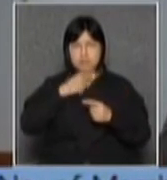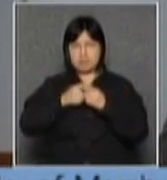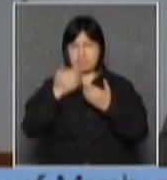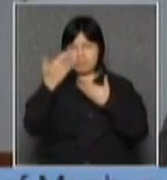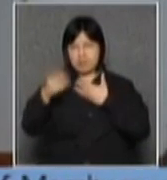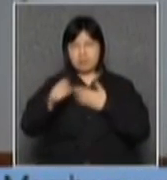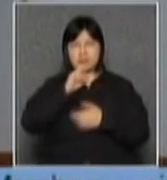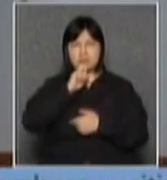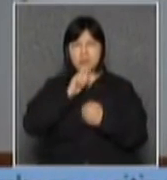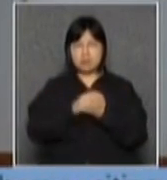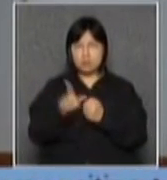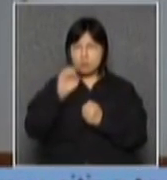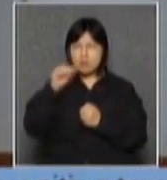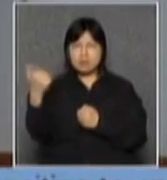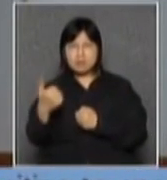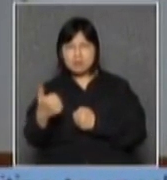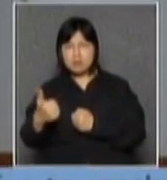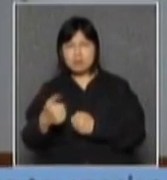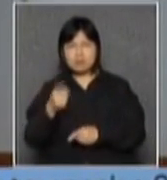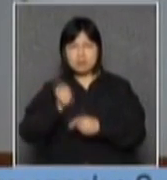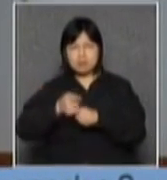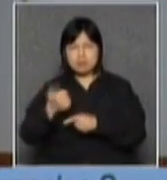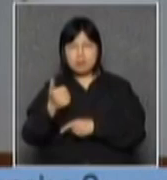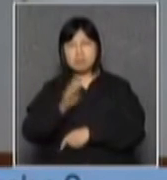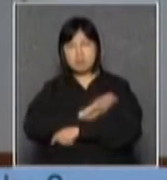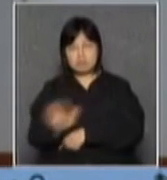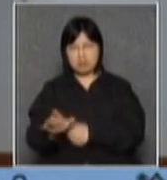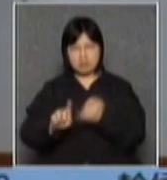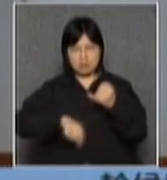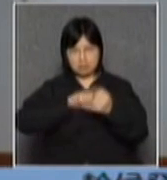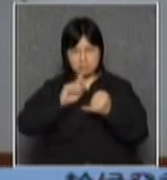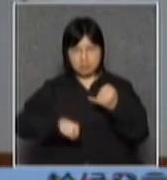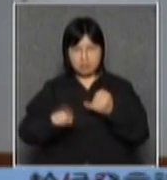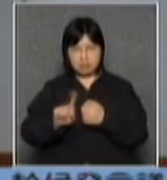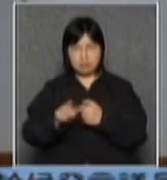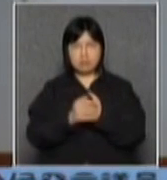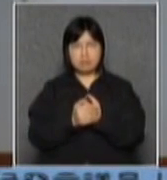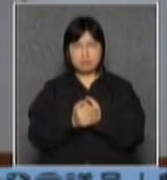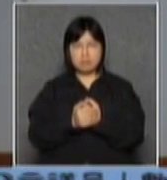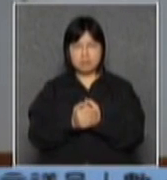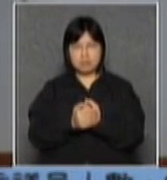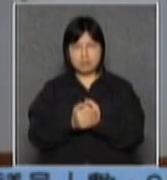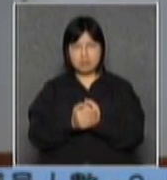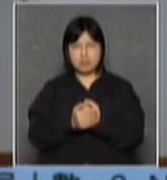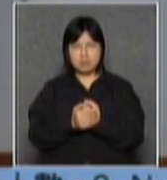智力得就得㗎。那個結論係乜嘢啊？個結論就係、